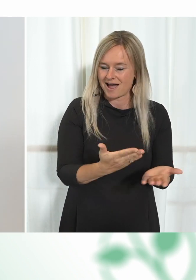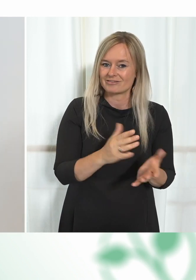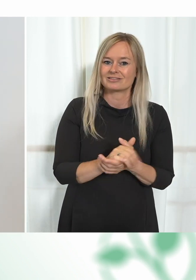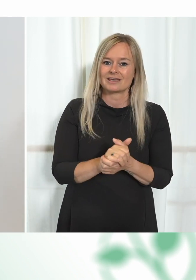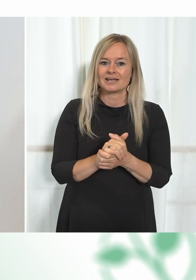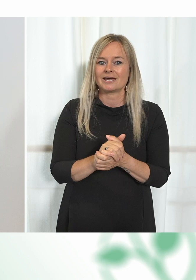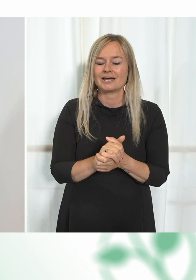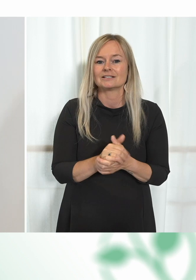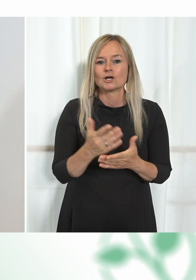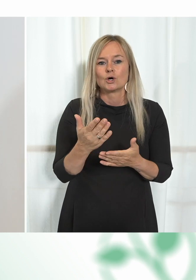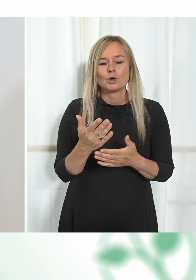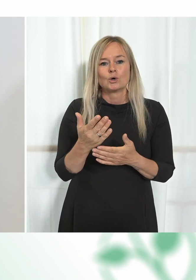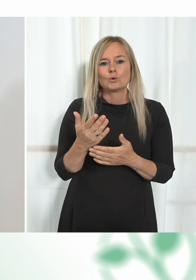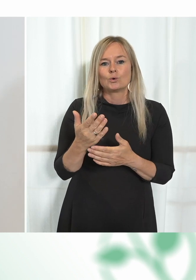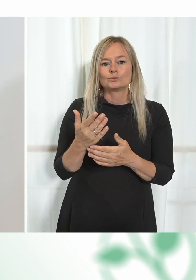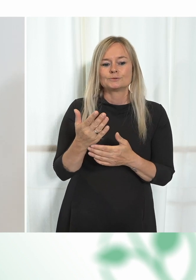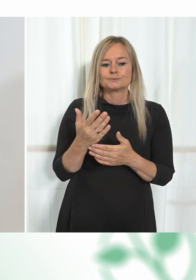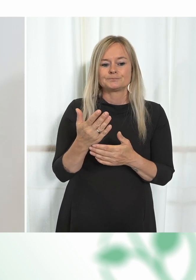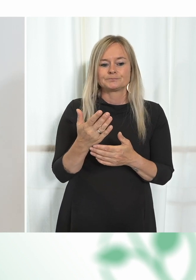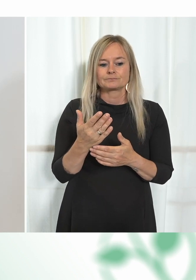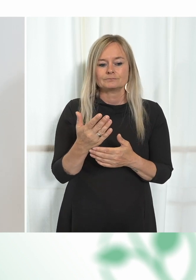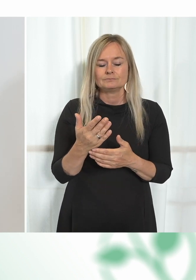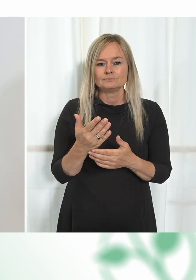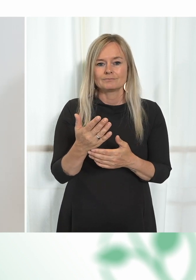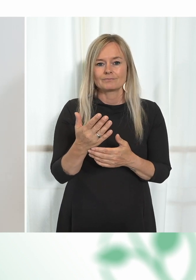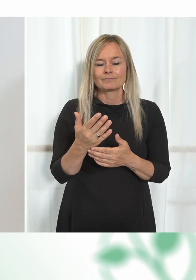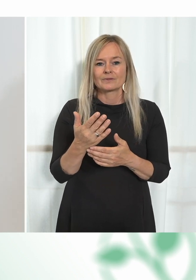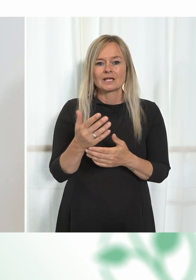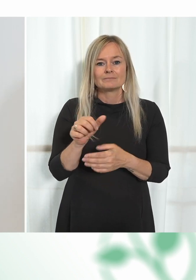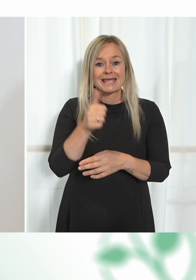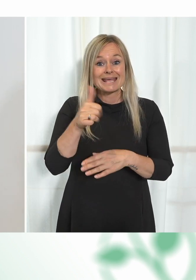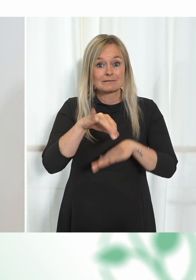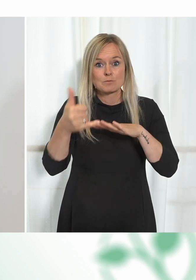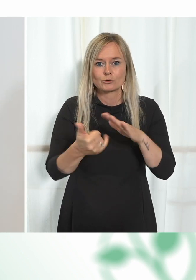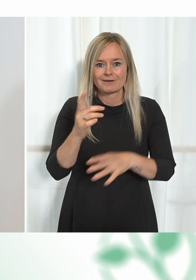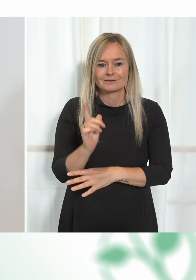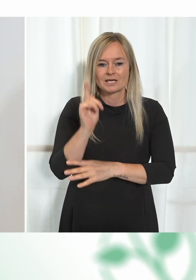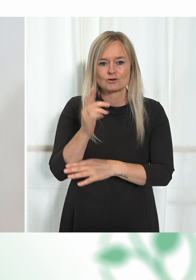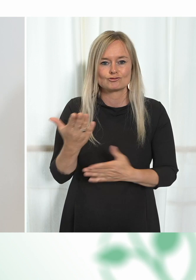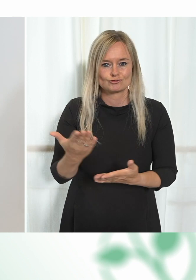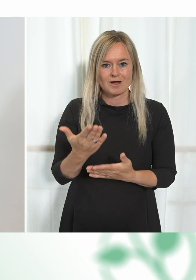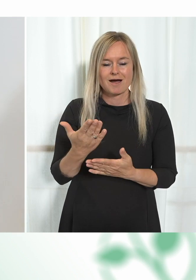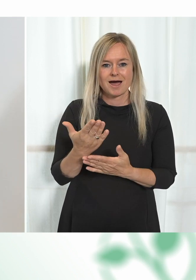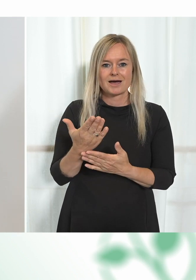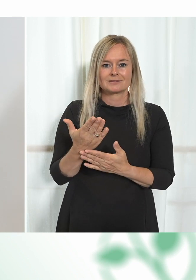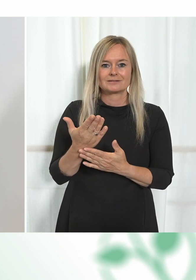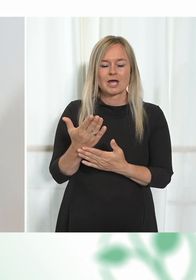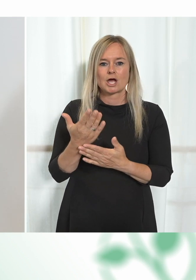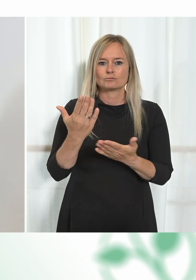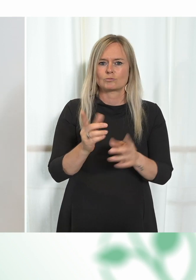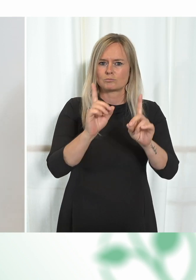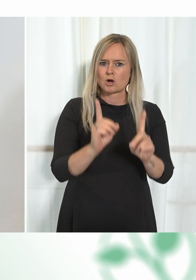wir auch noch hören werden im Anschluss, wo wir erstmals das Projekt gestartet haben und mal den Standort betrachtet